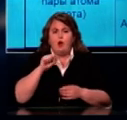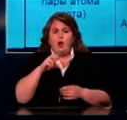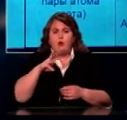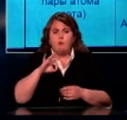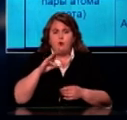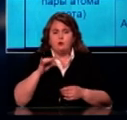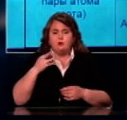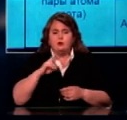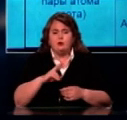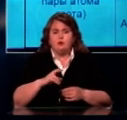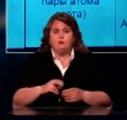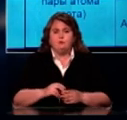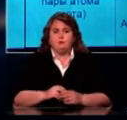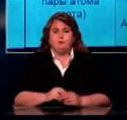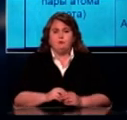аммония.